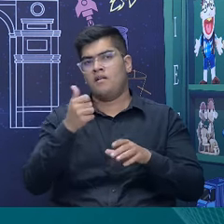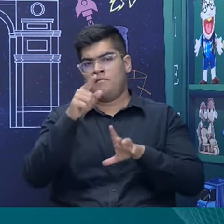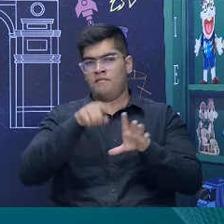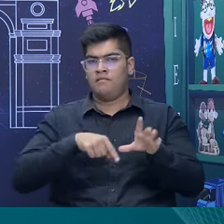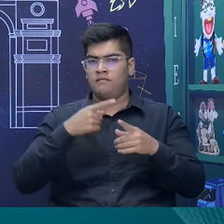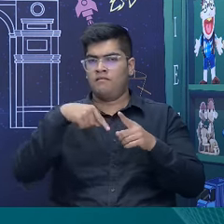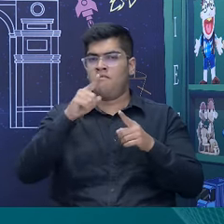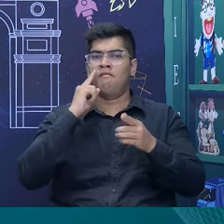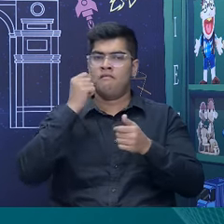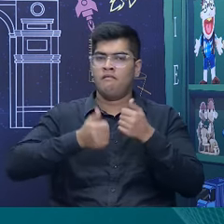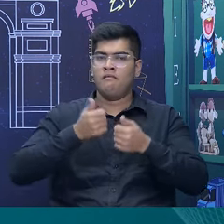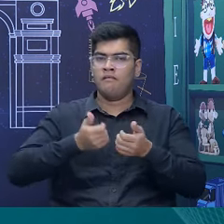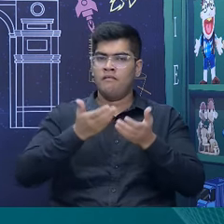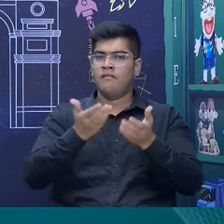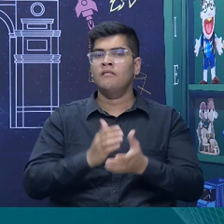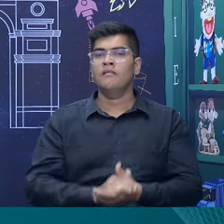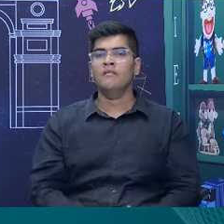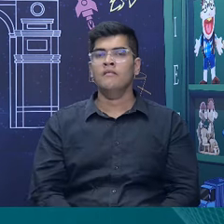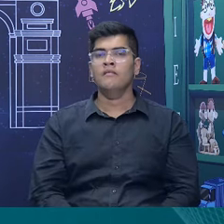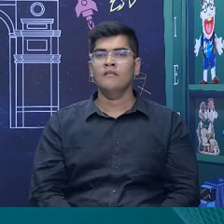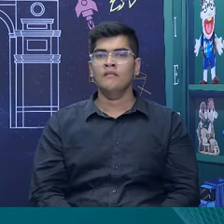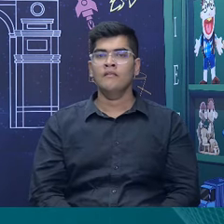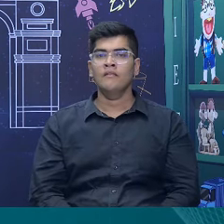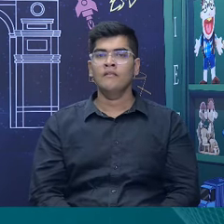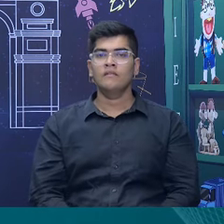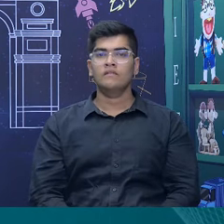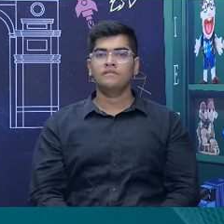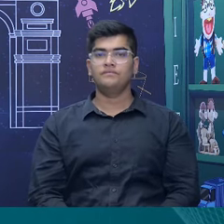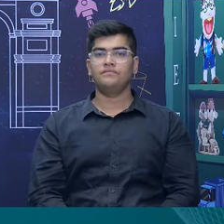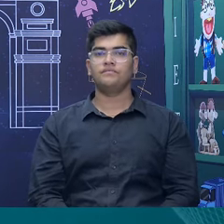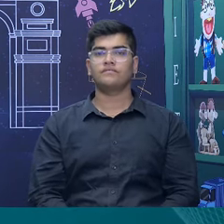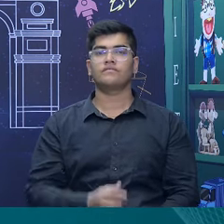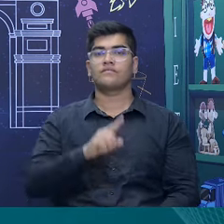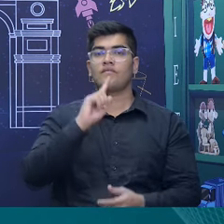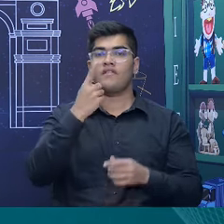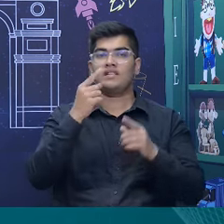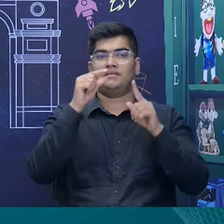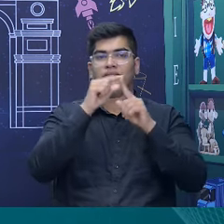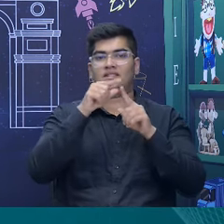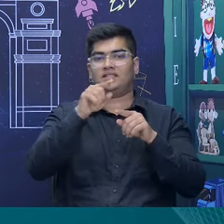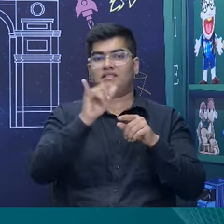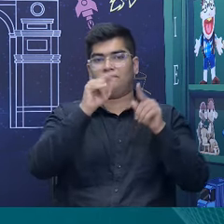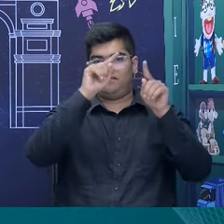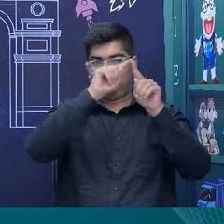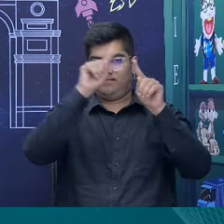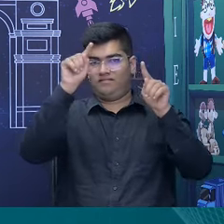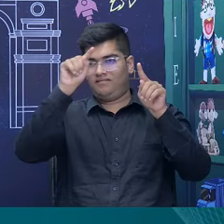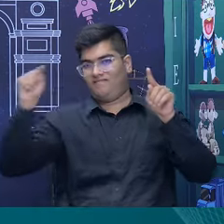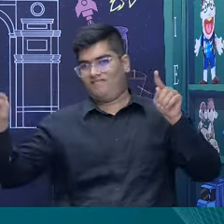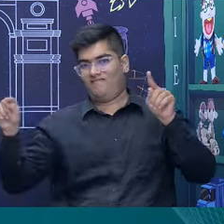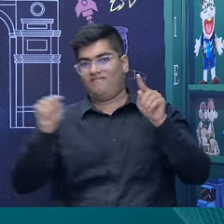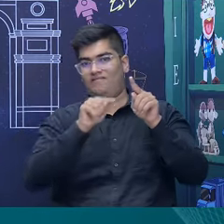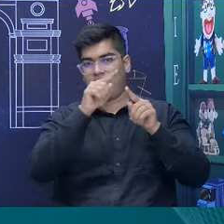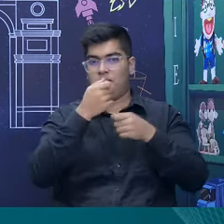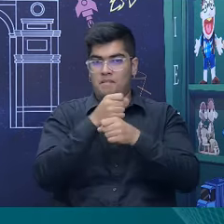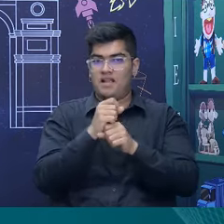कीजिए जो आपके पास गत्ता है गत्ते को पहले पैरेललोग्राम बना लीजिएगा कटिंग करके जैसे मैंने क्या किया था मैंने एक